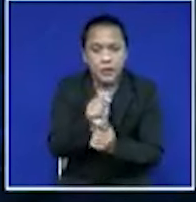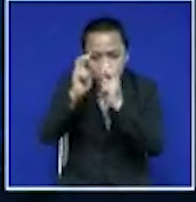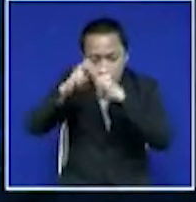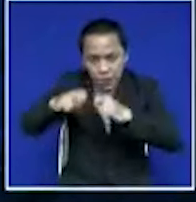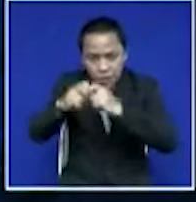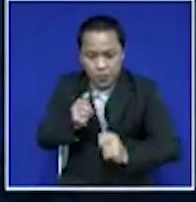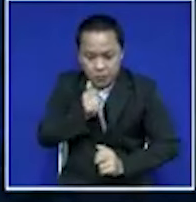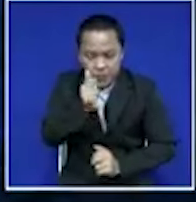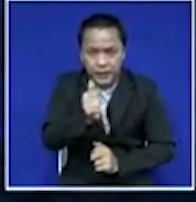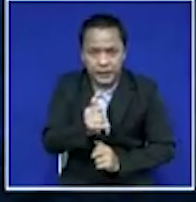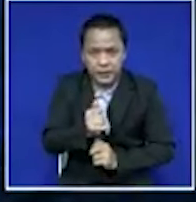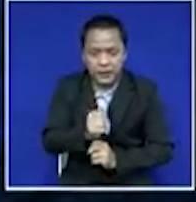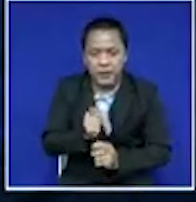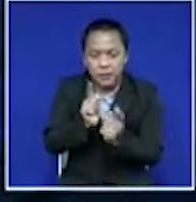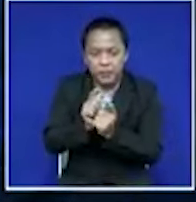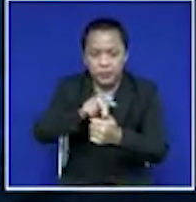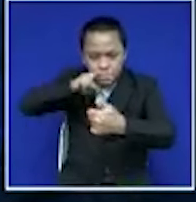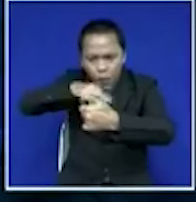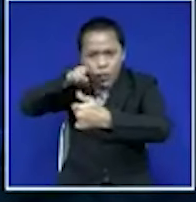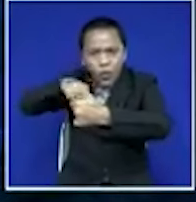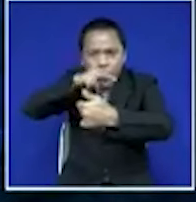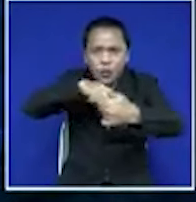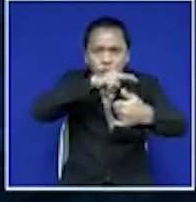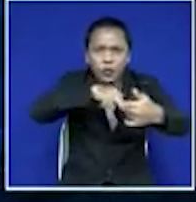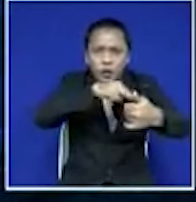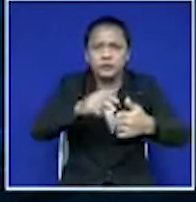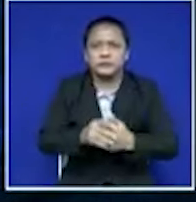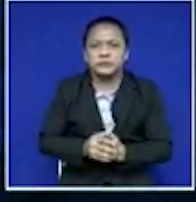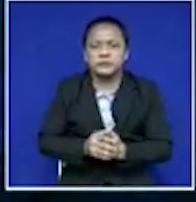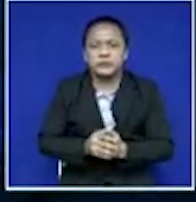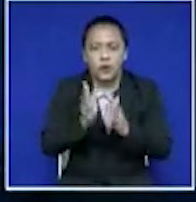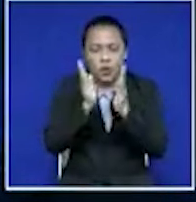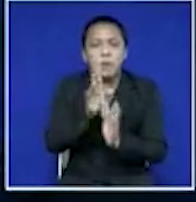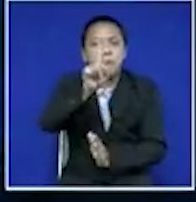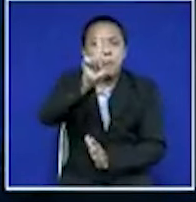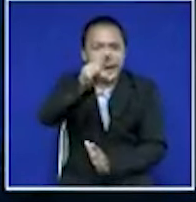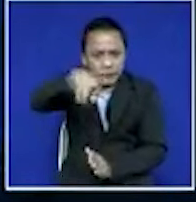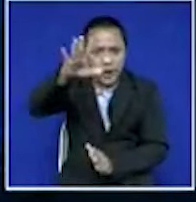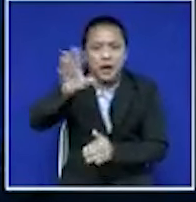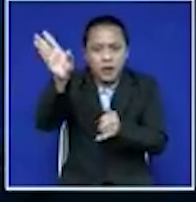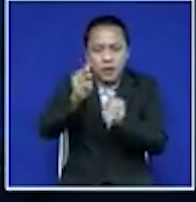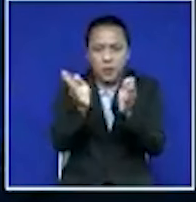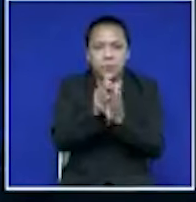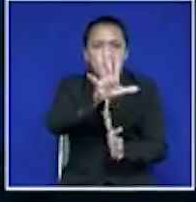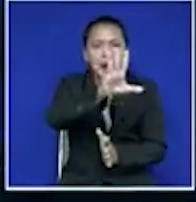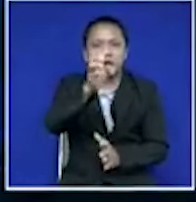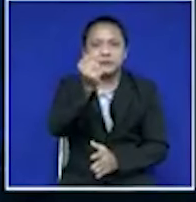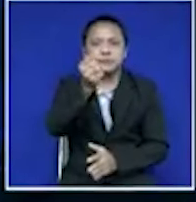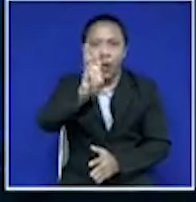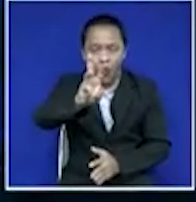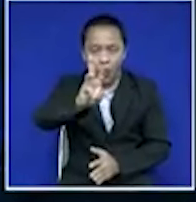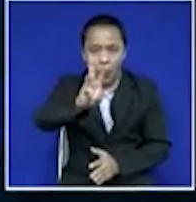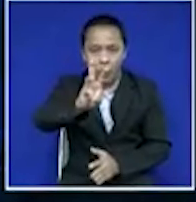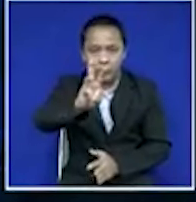ลงไปสแกนตรวจนะครับพันกว่ารายนะครับก็เจอมา516เนี่ยนะครับ